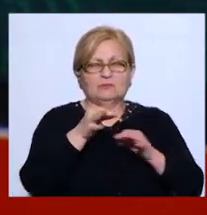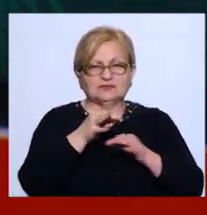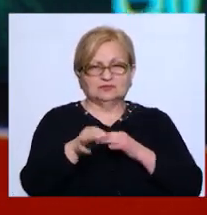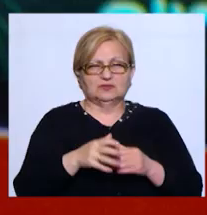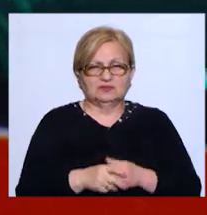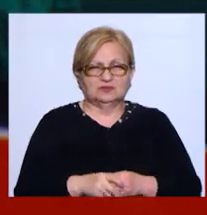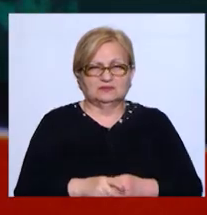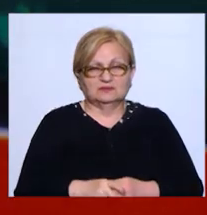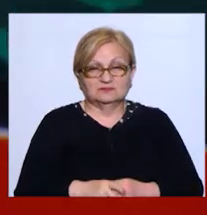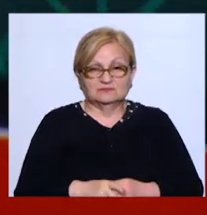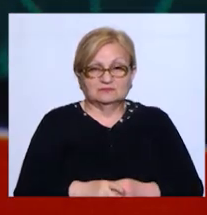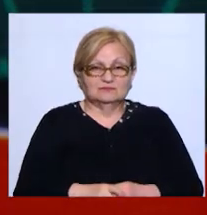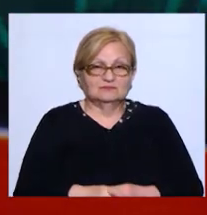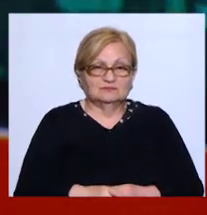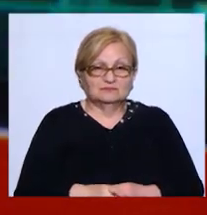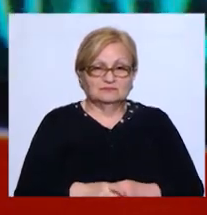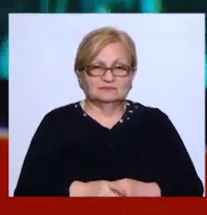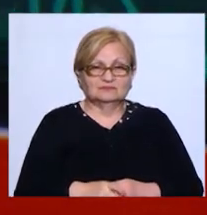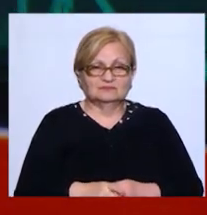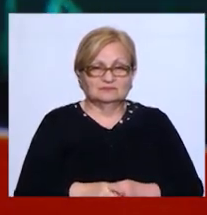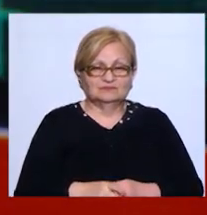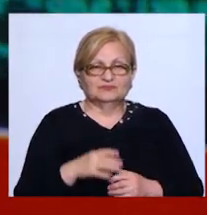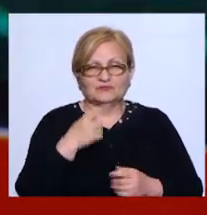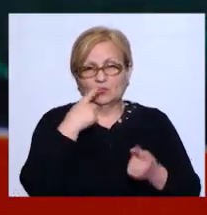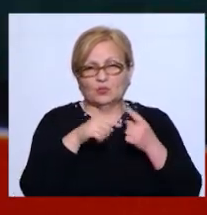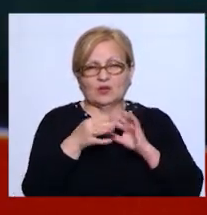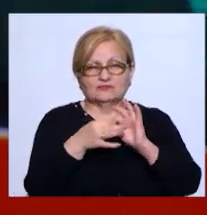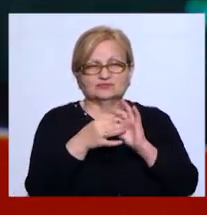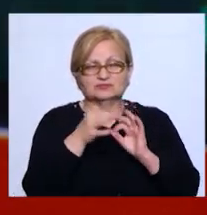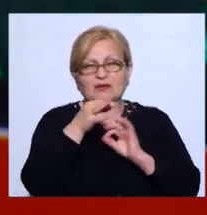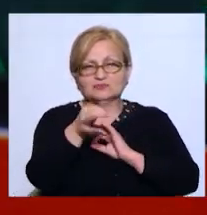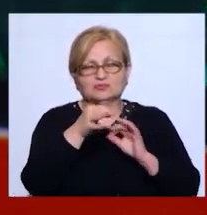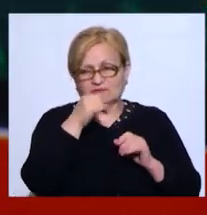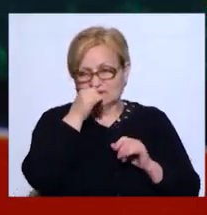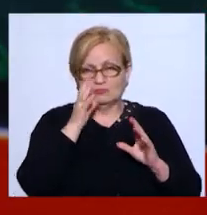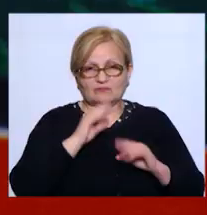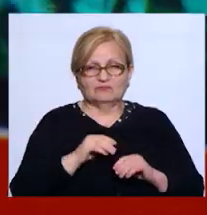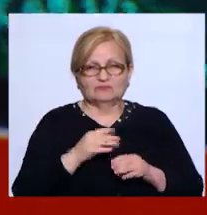წაკითხვას და ვერ ვასწრებდი უკუკავშირს თქვენთან და პასუხების მოწერას.